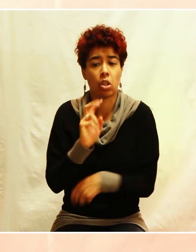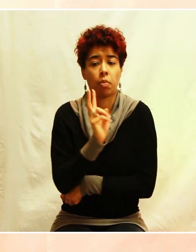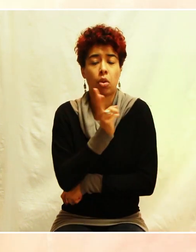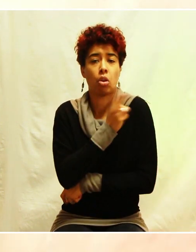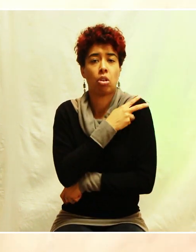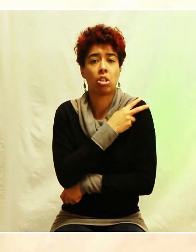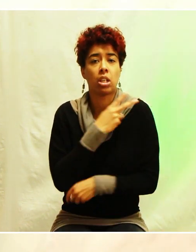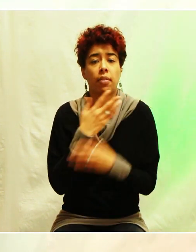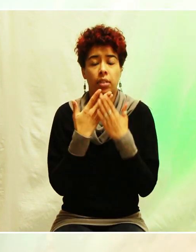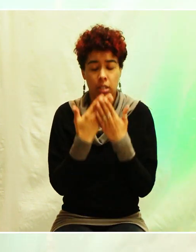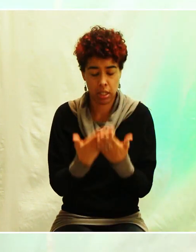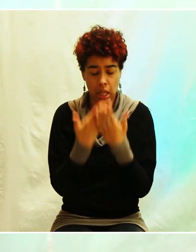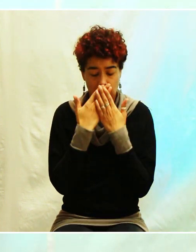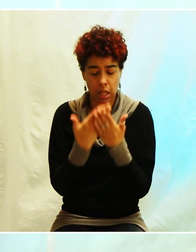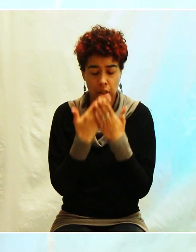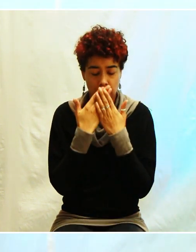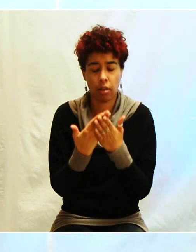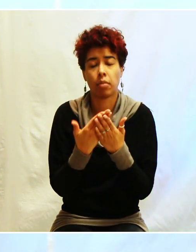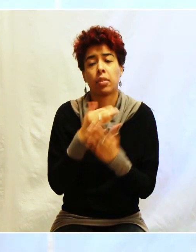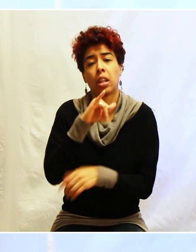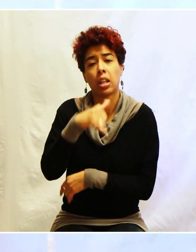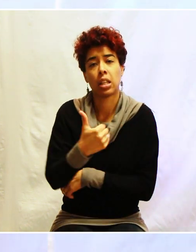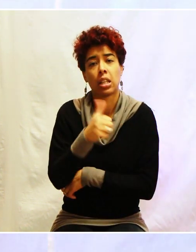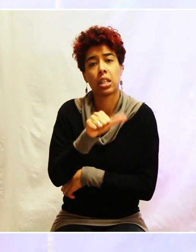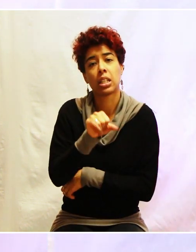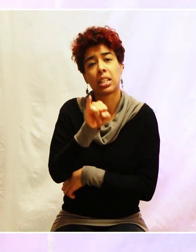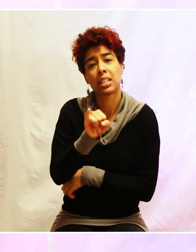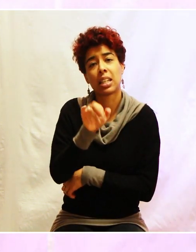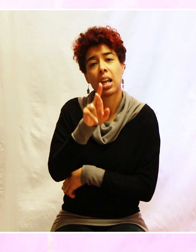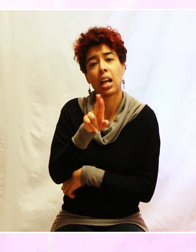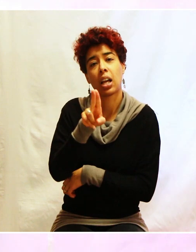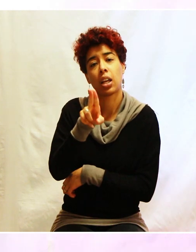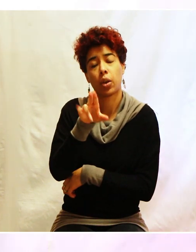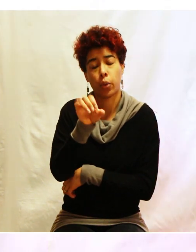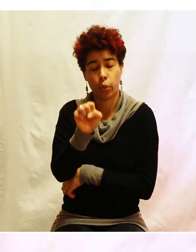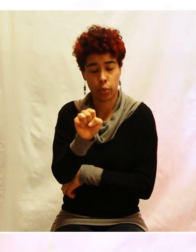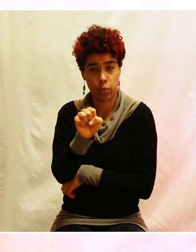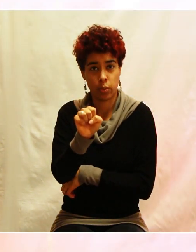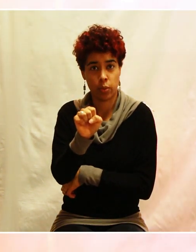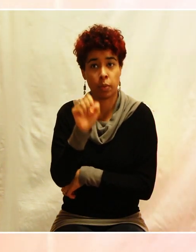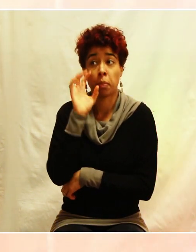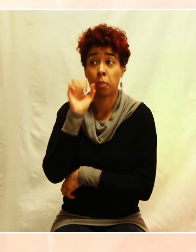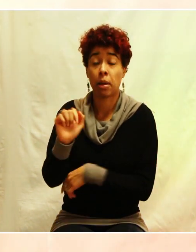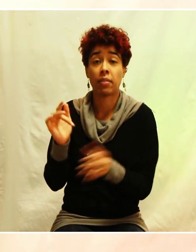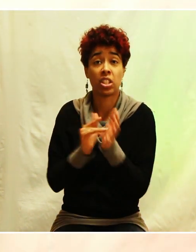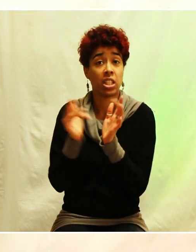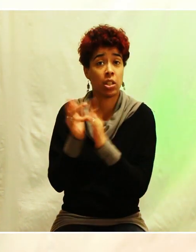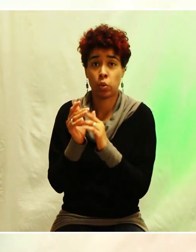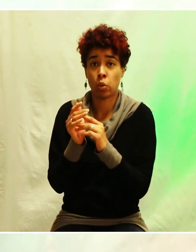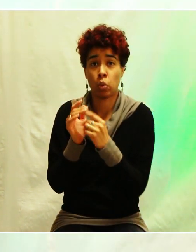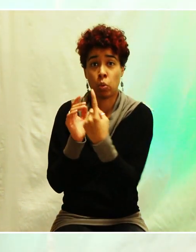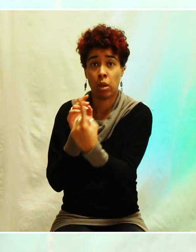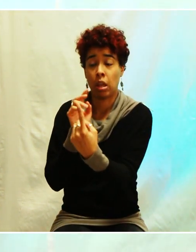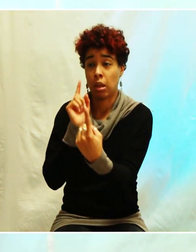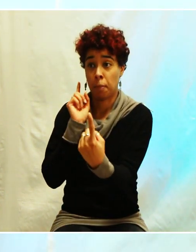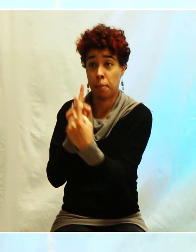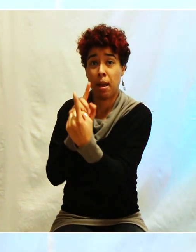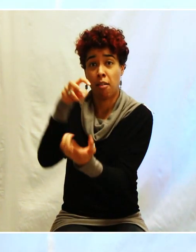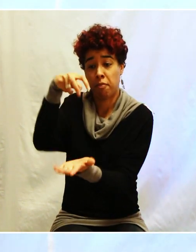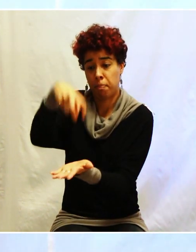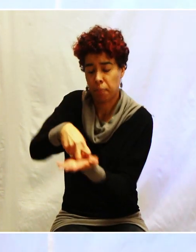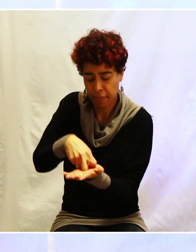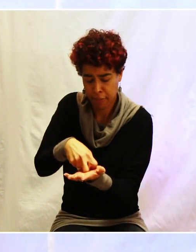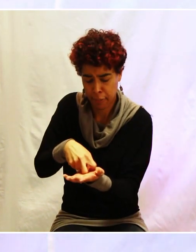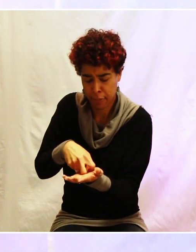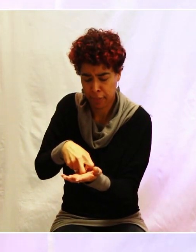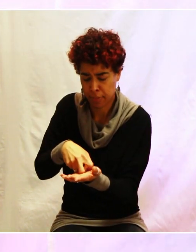de la synagogue, Jaïrus, qui nous dit que quand il a vu Jésus, il s'est jeté à ses pieds et puis